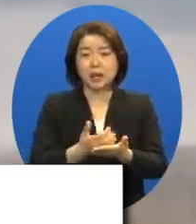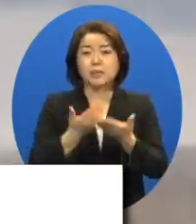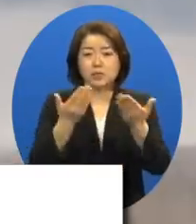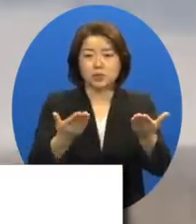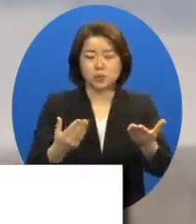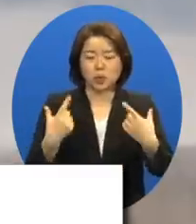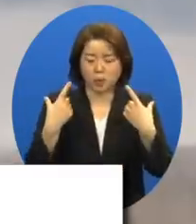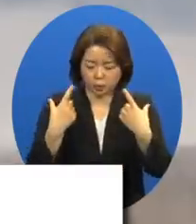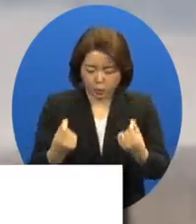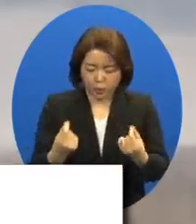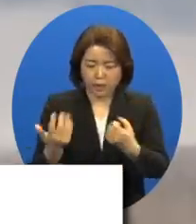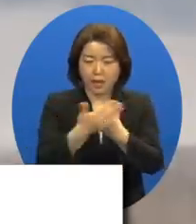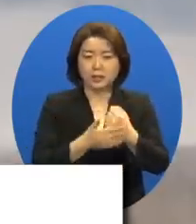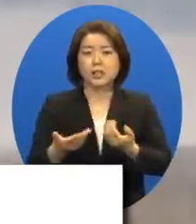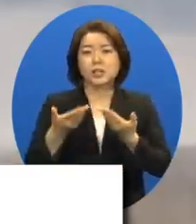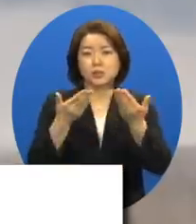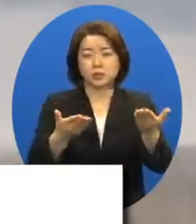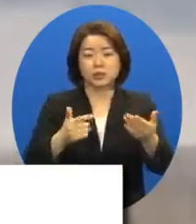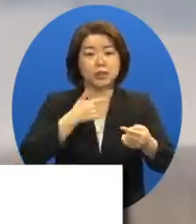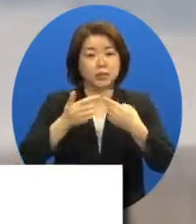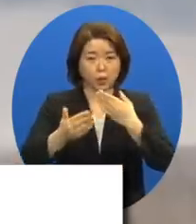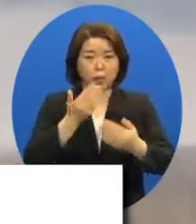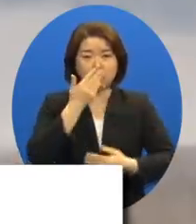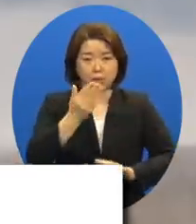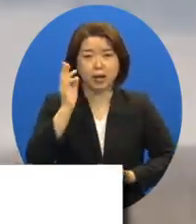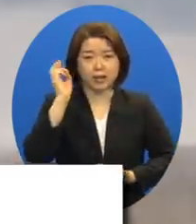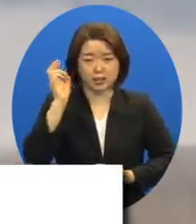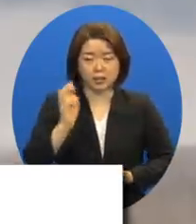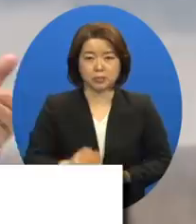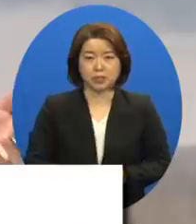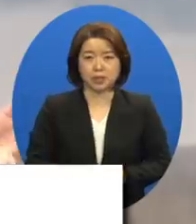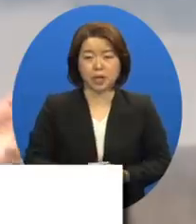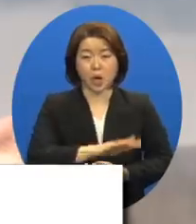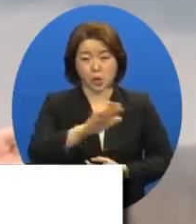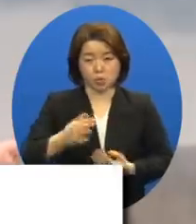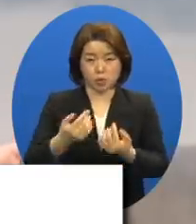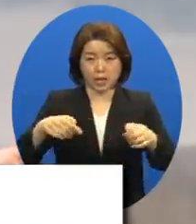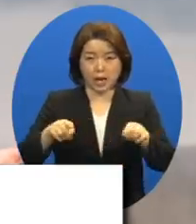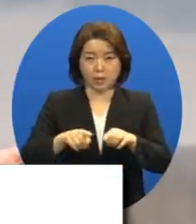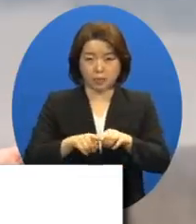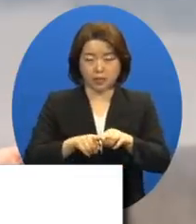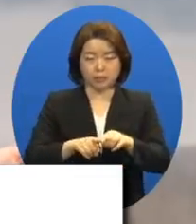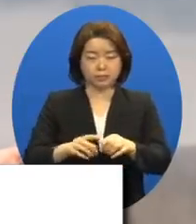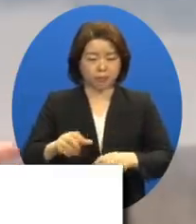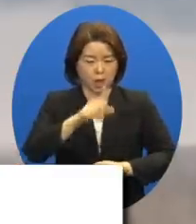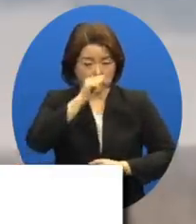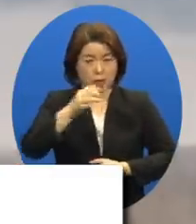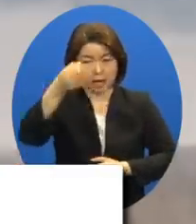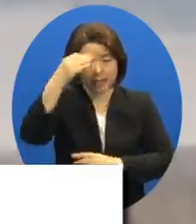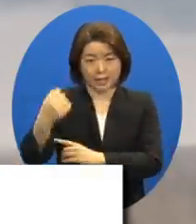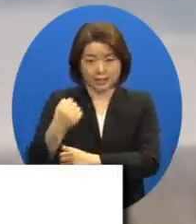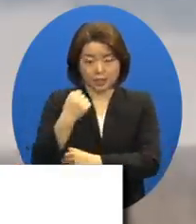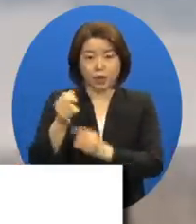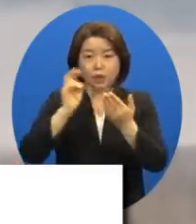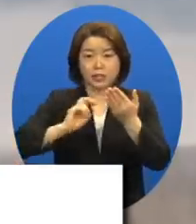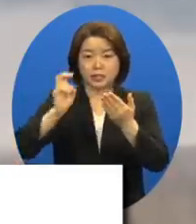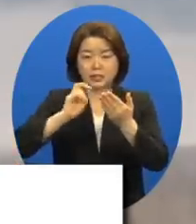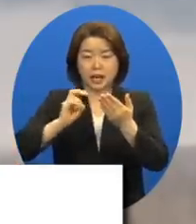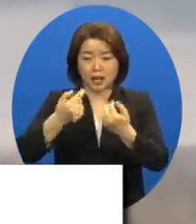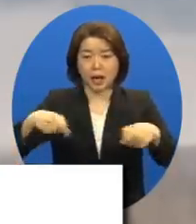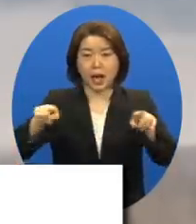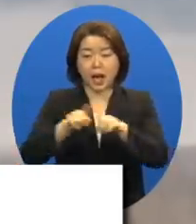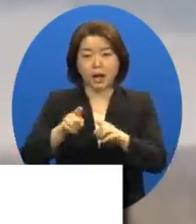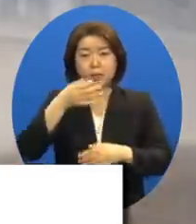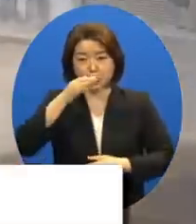은혜를 주시는 것을 경험하실 것입니다 우리 한번 다같이 선한 능력으로 그 찬양을 같이